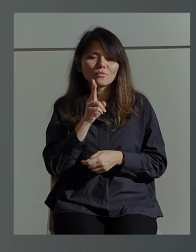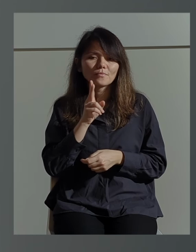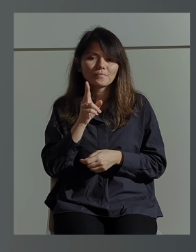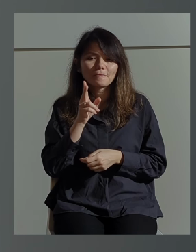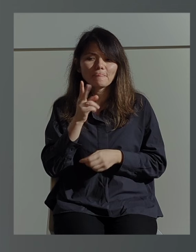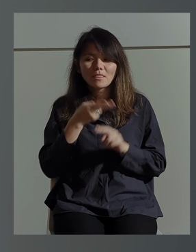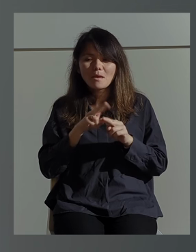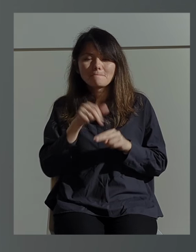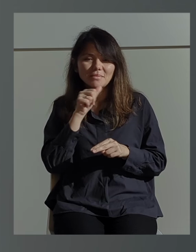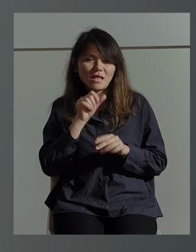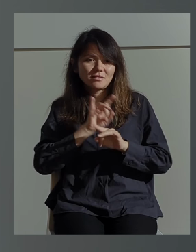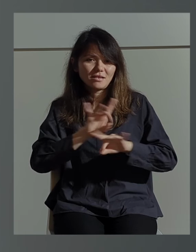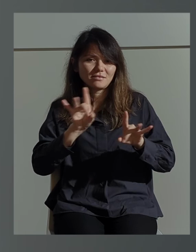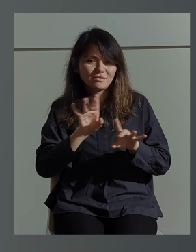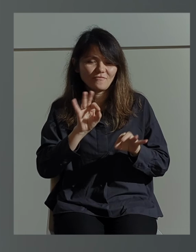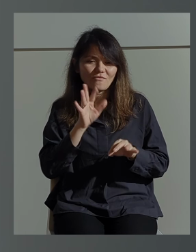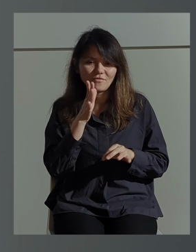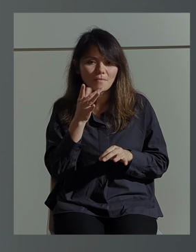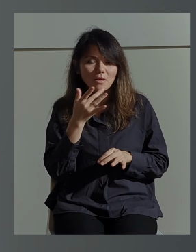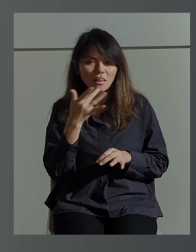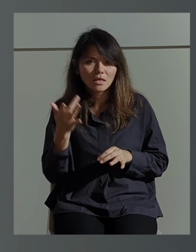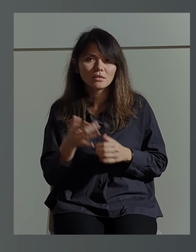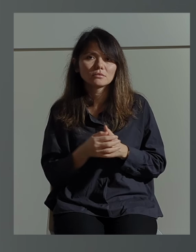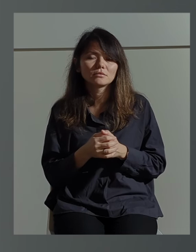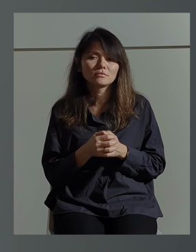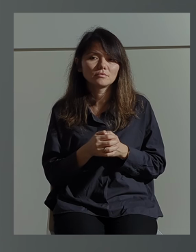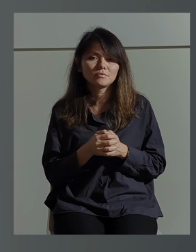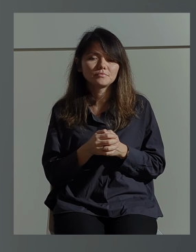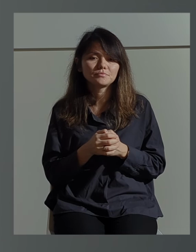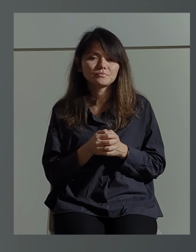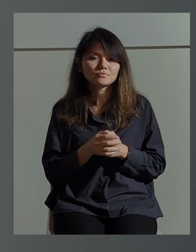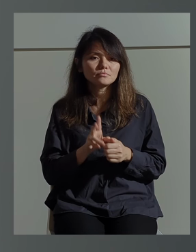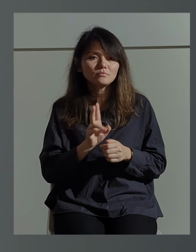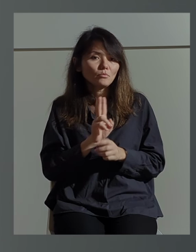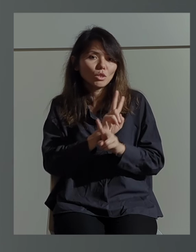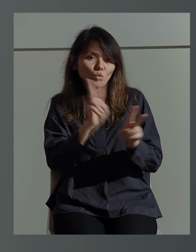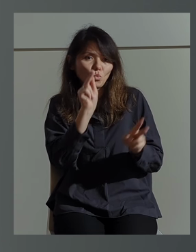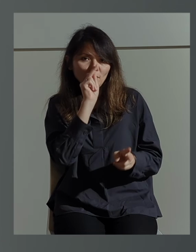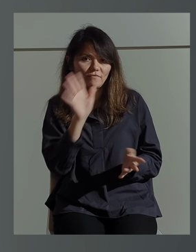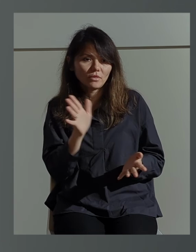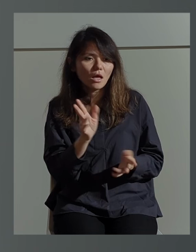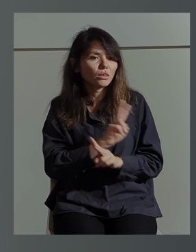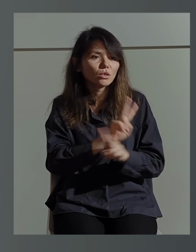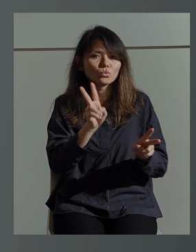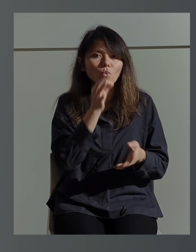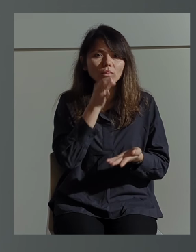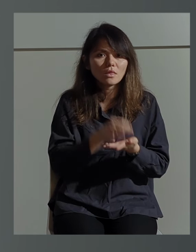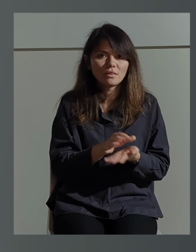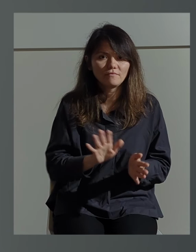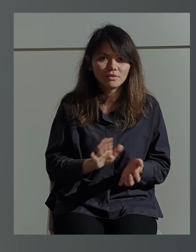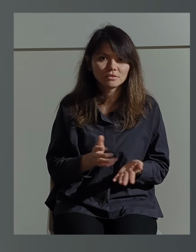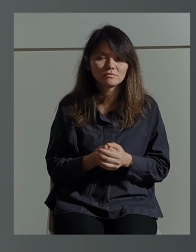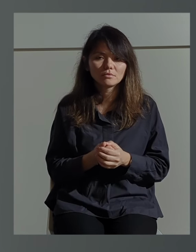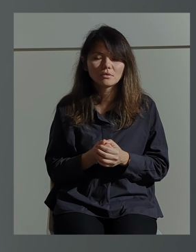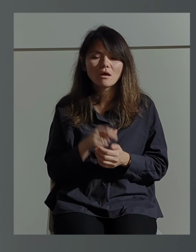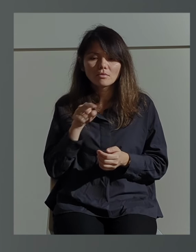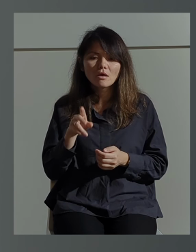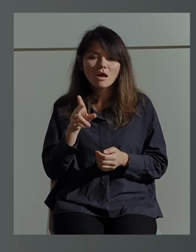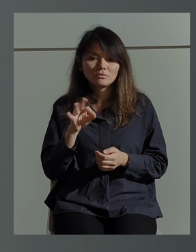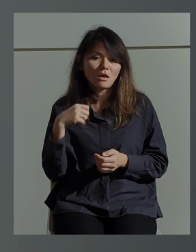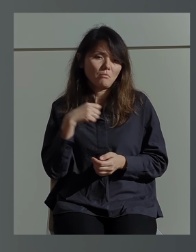время этой лекции вот а и никто не виноват И никто не ответственен оно как бы само собой так